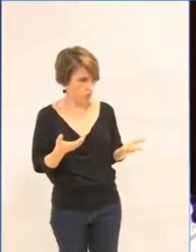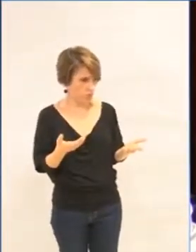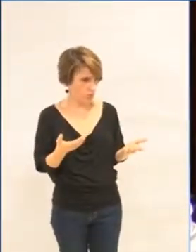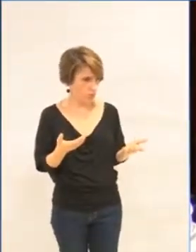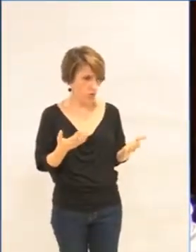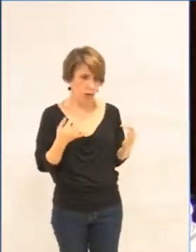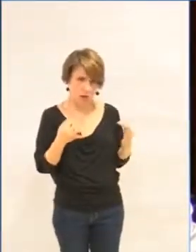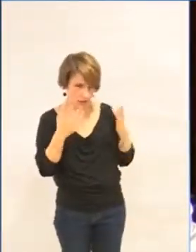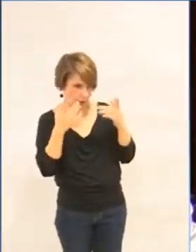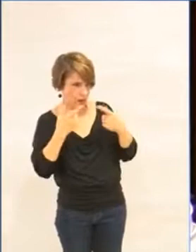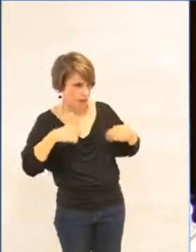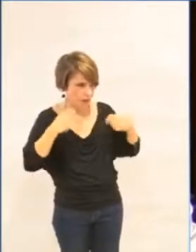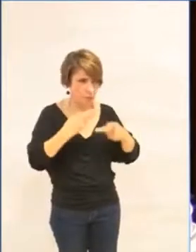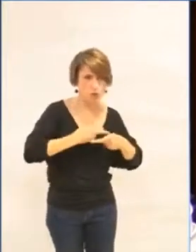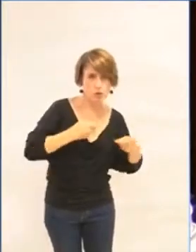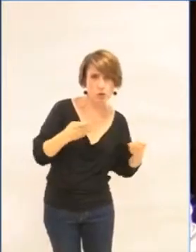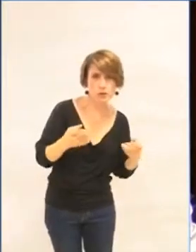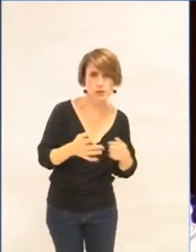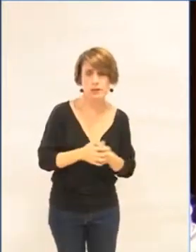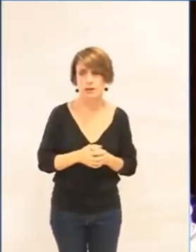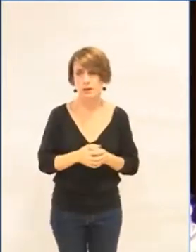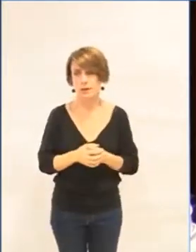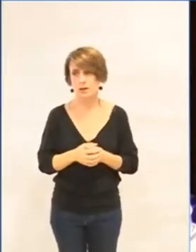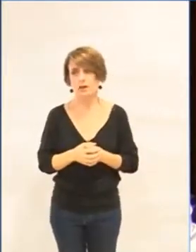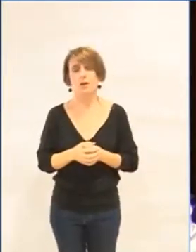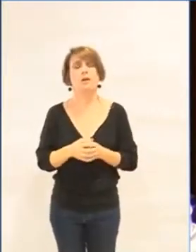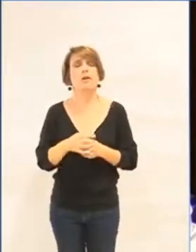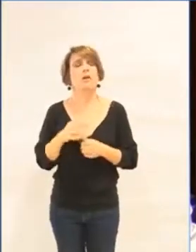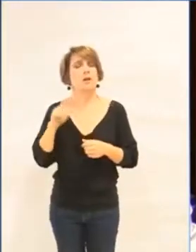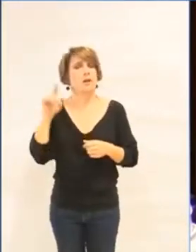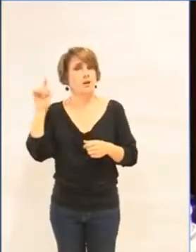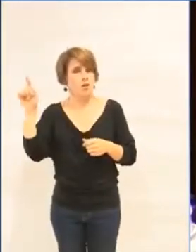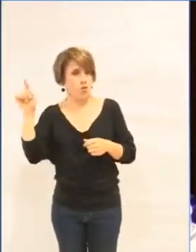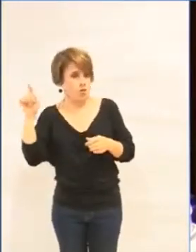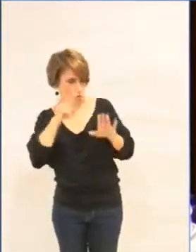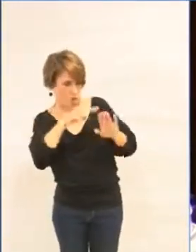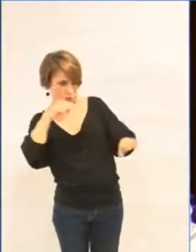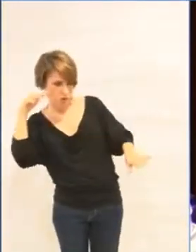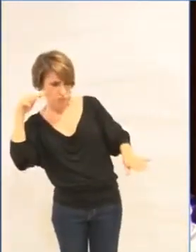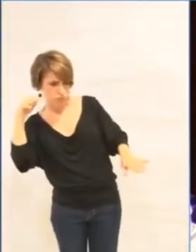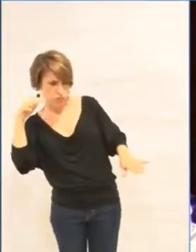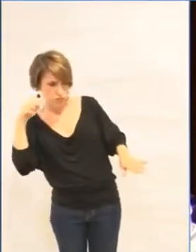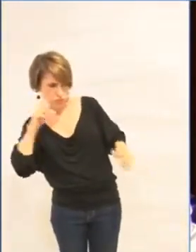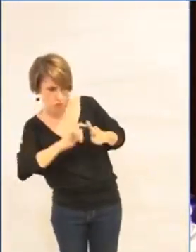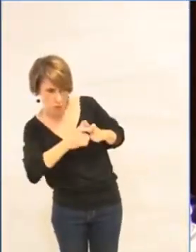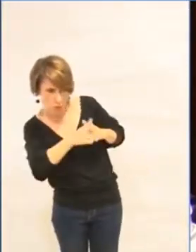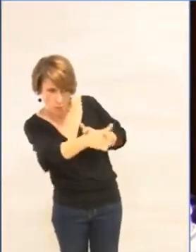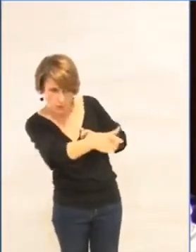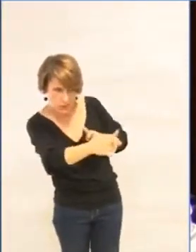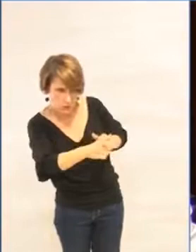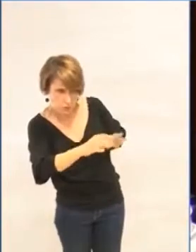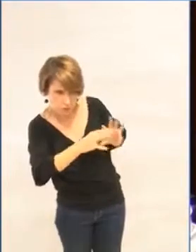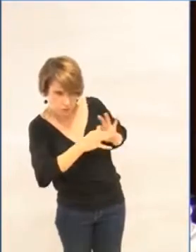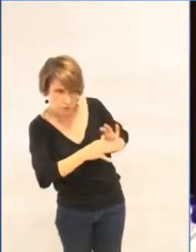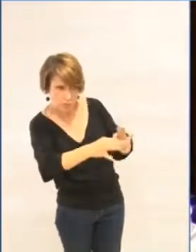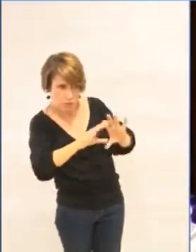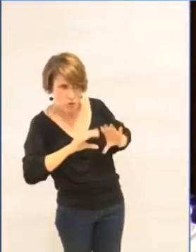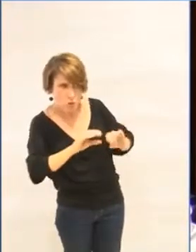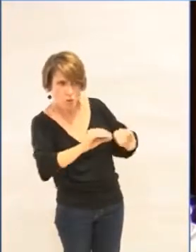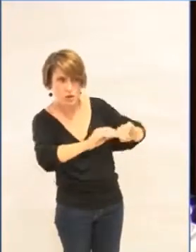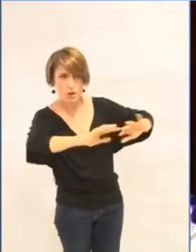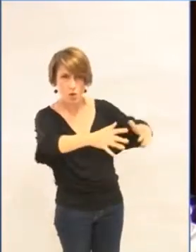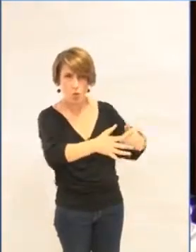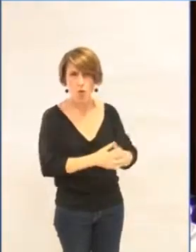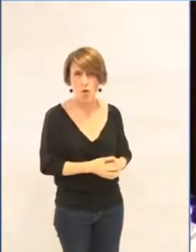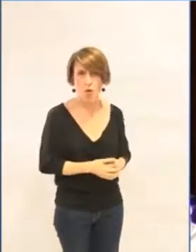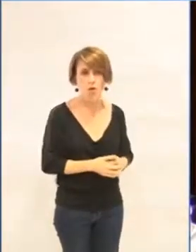pays, une force déterminante dans le cadre de l'évaluation des procédures mises en œuvre pour les appliquer et des écarts constatés entre